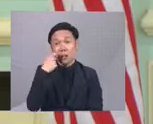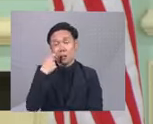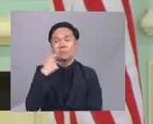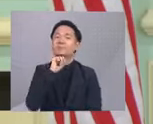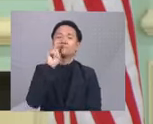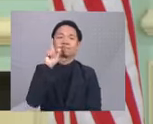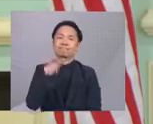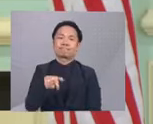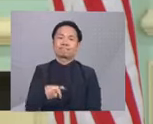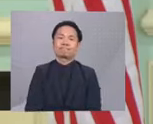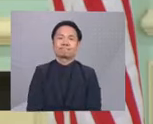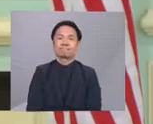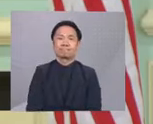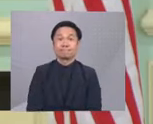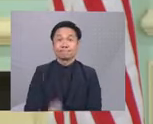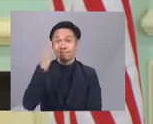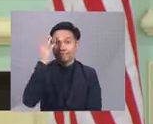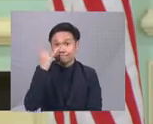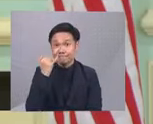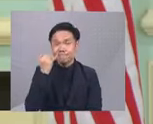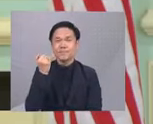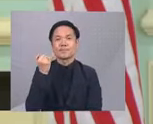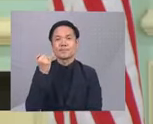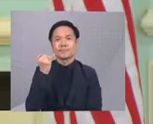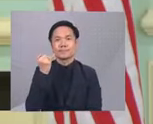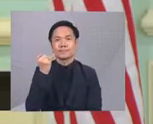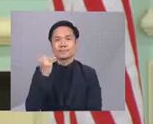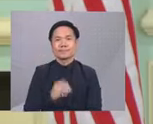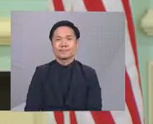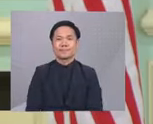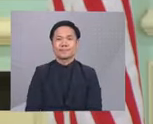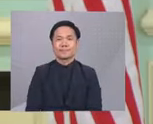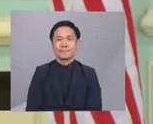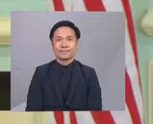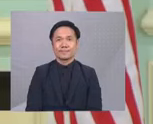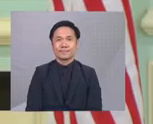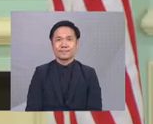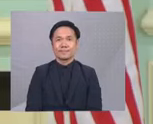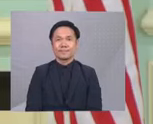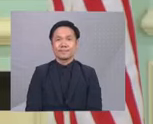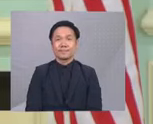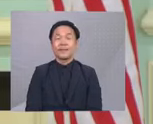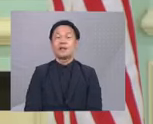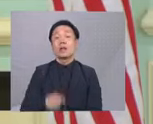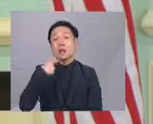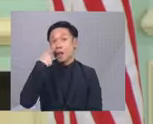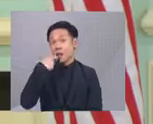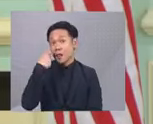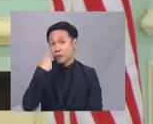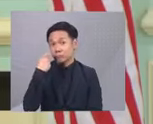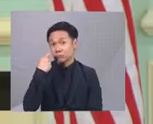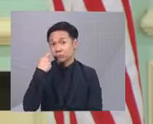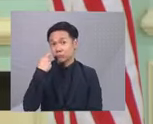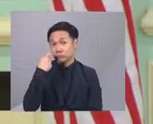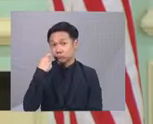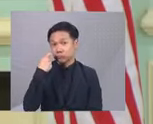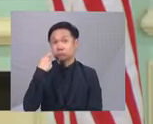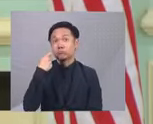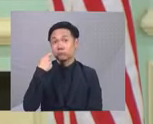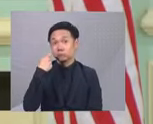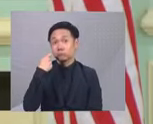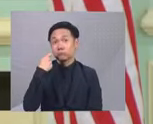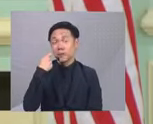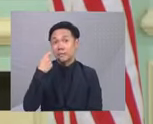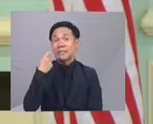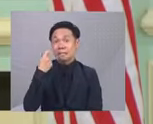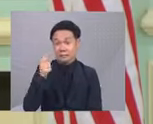Ya, kerana seperti saya sebutkan, kita hanya melakukan swab test apabila timbul isu yang berkaitan